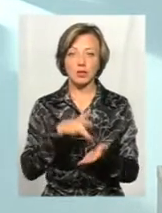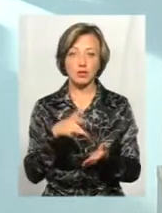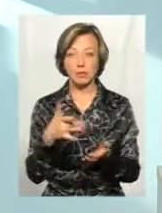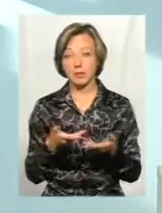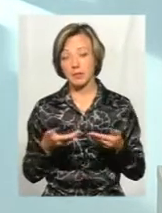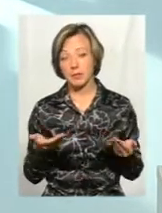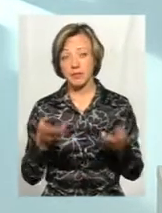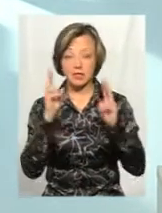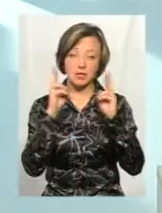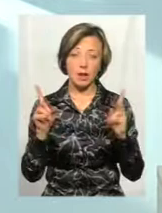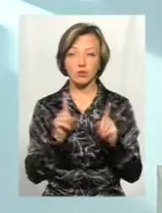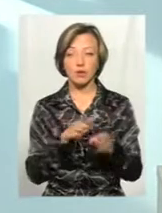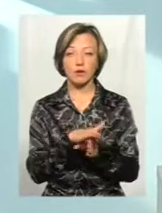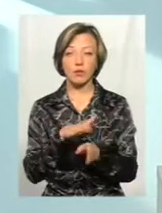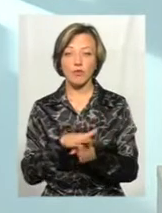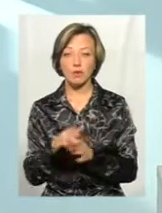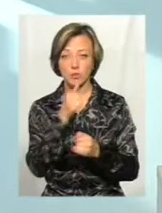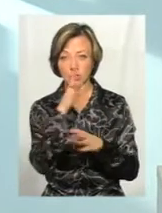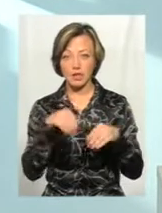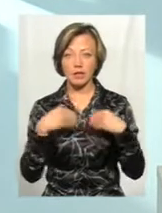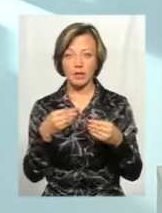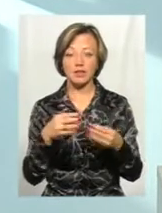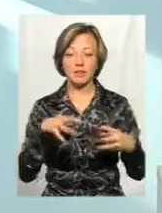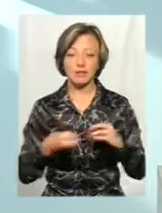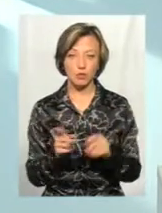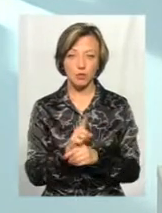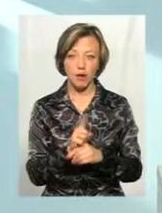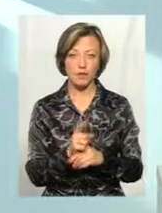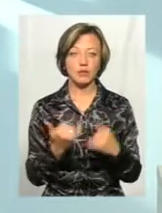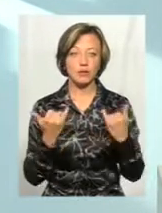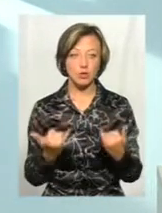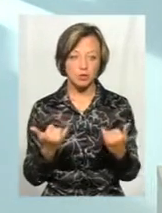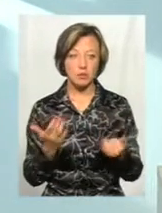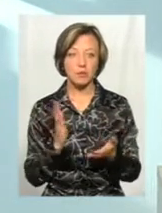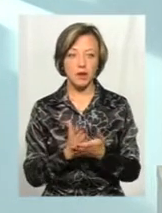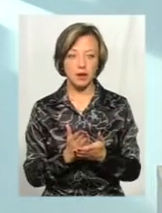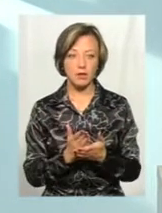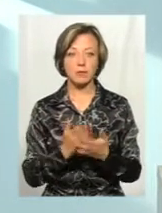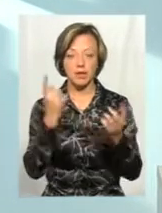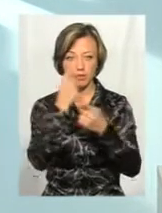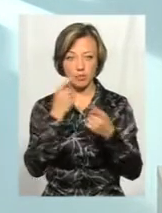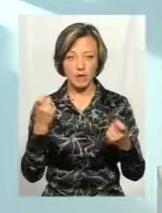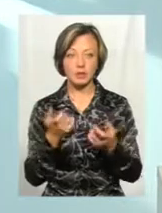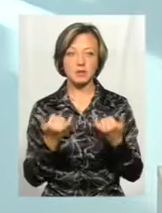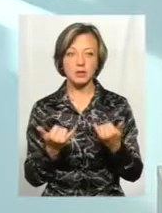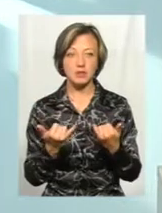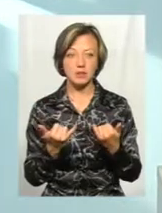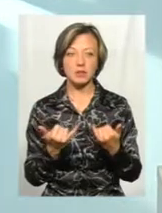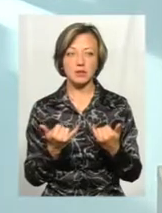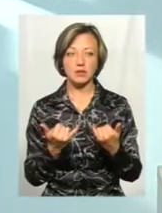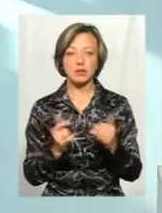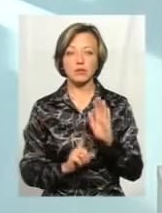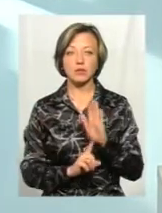то ми б, власне, не знали, що відбувається, і не могли б дати висновки нормальні. Сьогодні ми маємо інформацію.